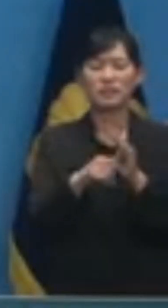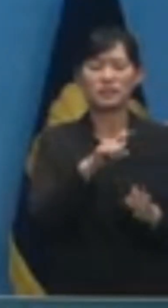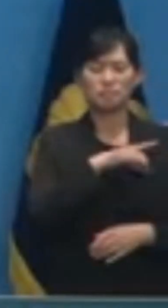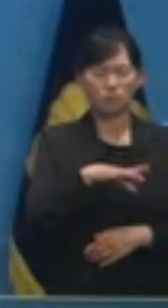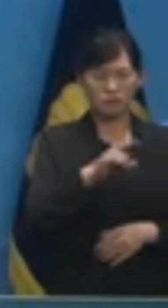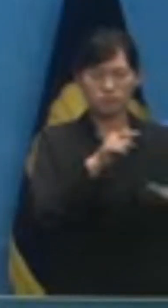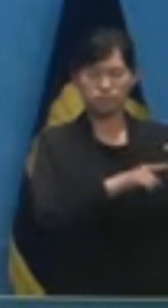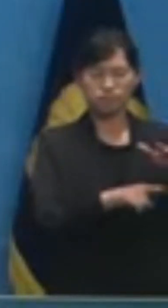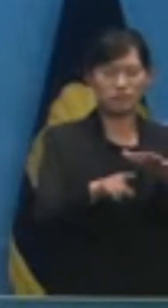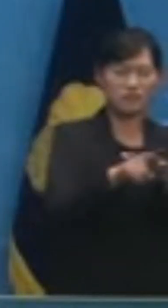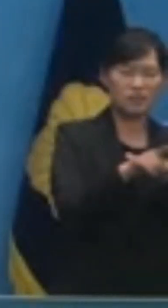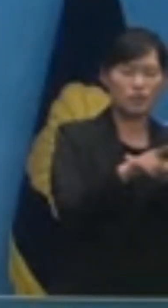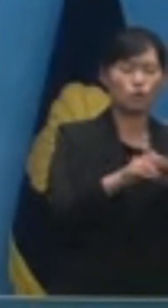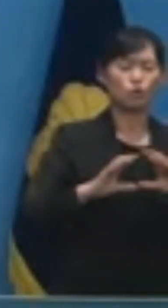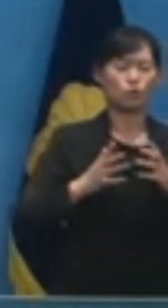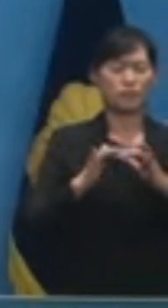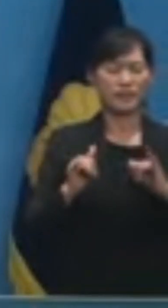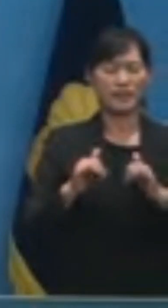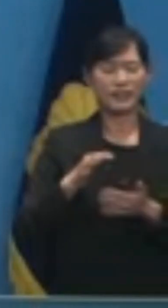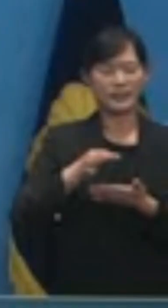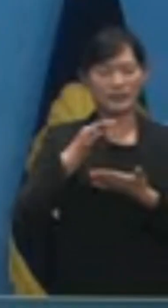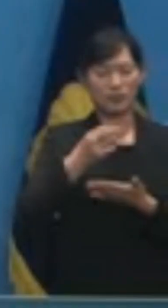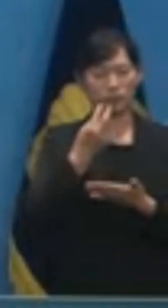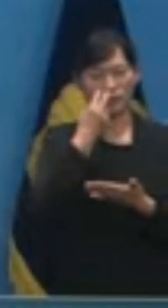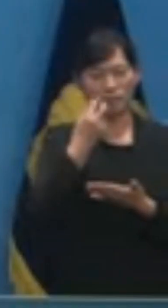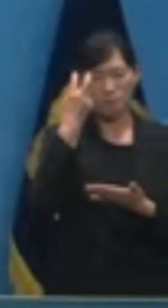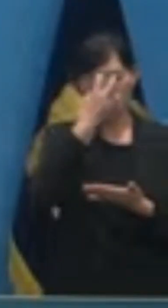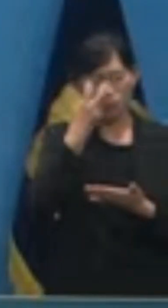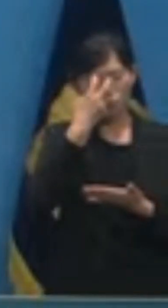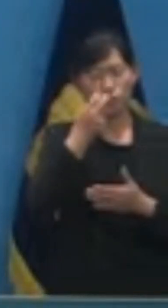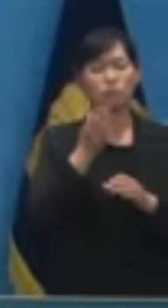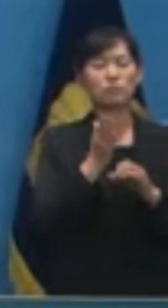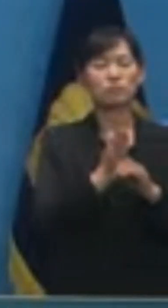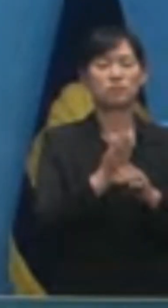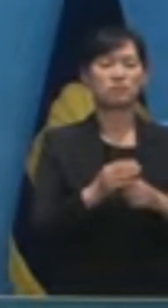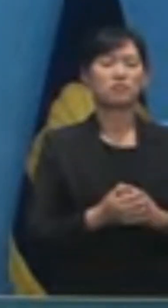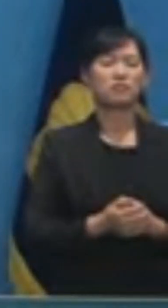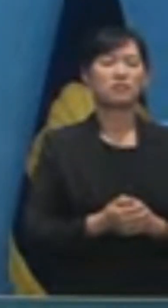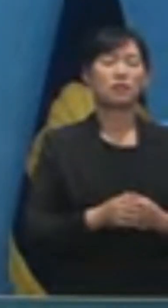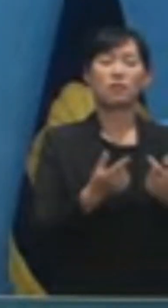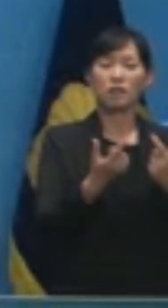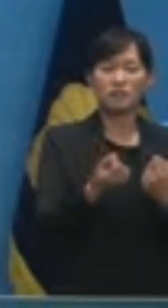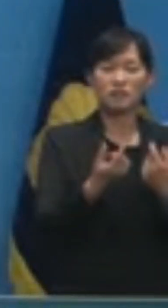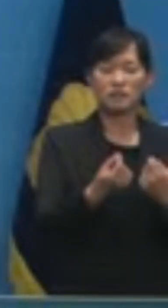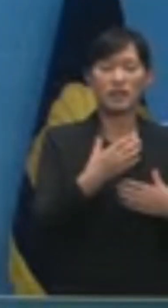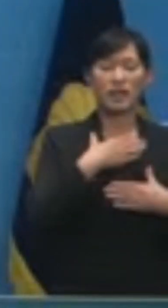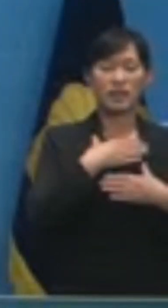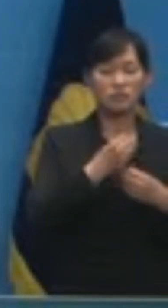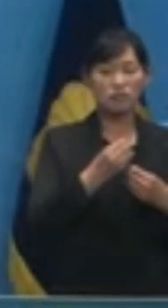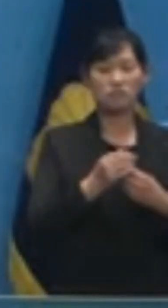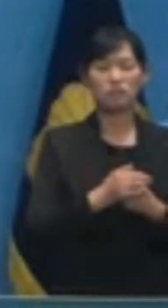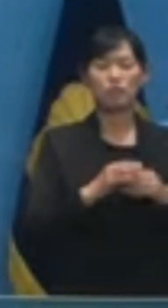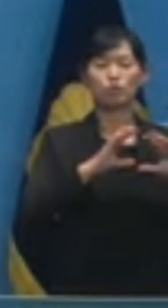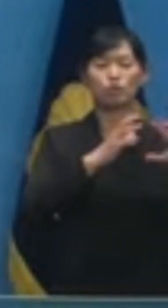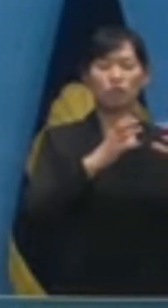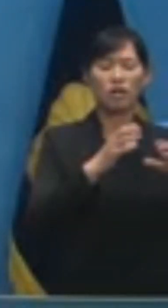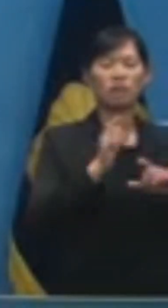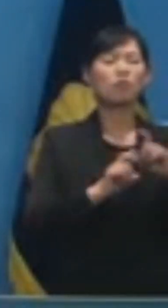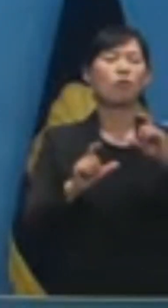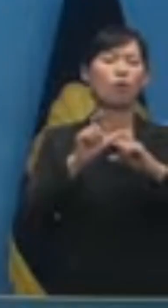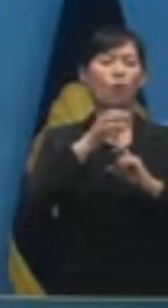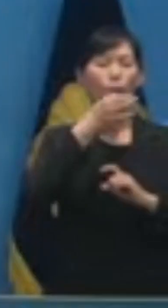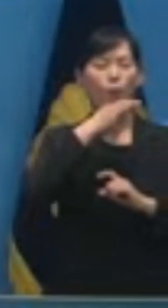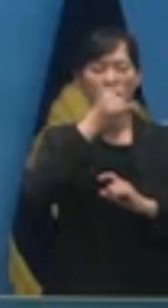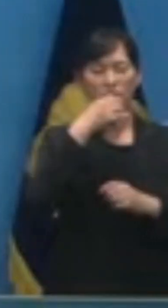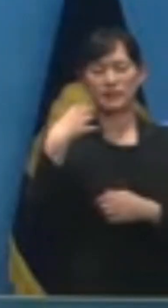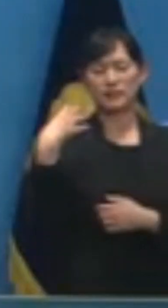먼저 앞장서서 국민의 재산과 생명을 지키고 있는 것이다. 이러한 소방공무원들의 안전을 국가가 보다